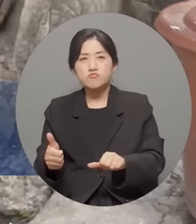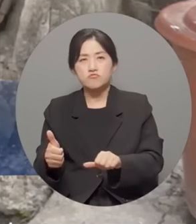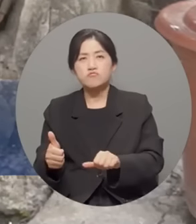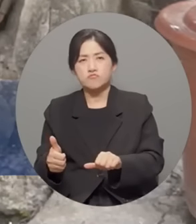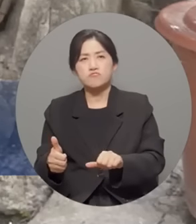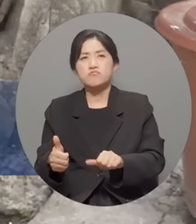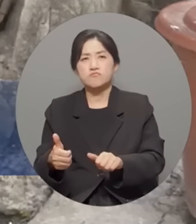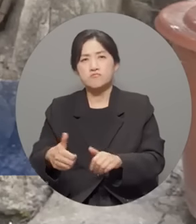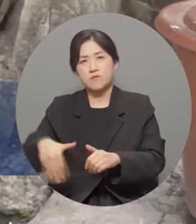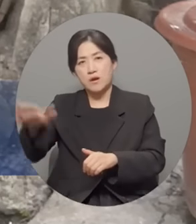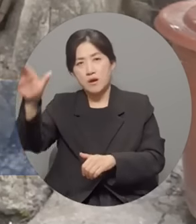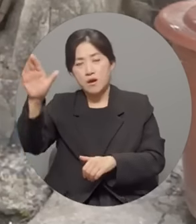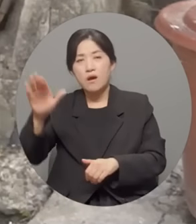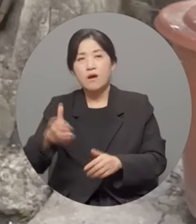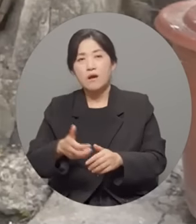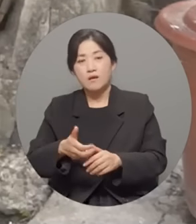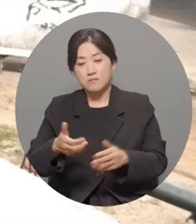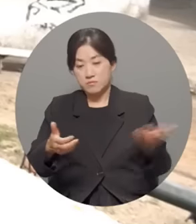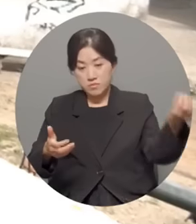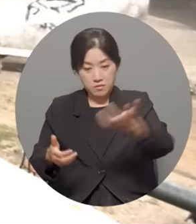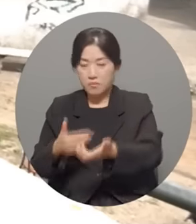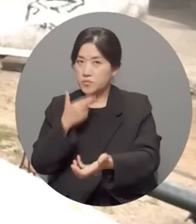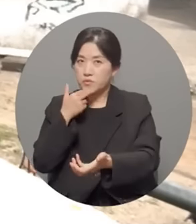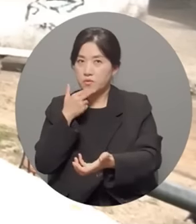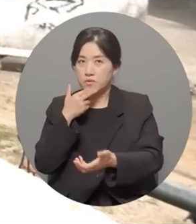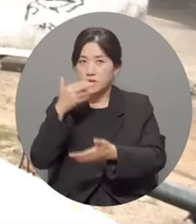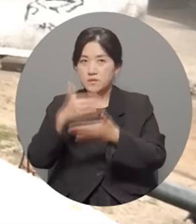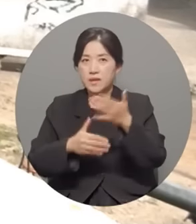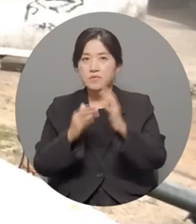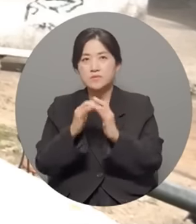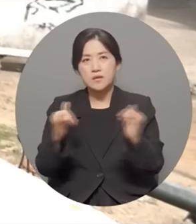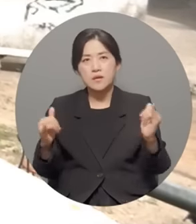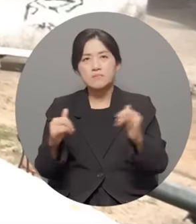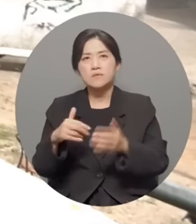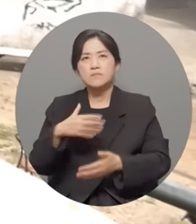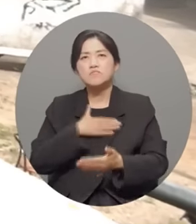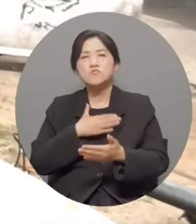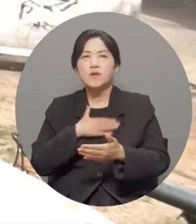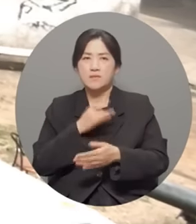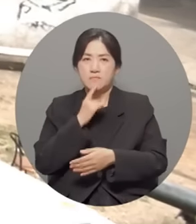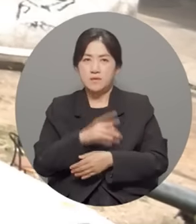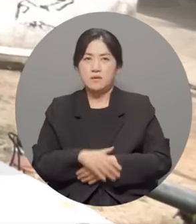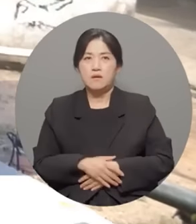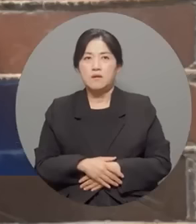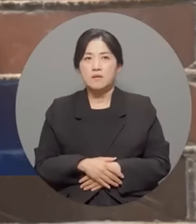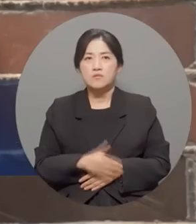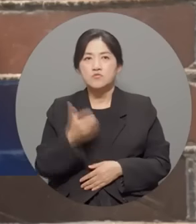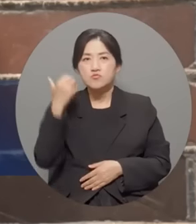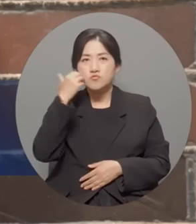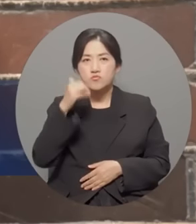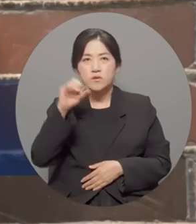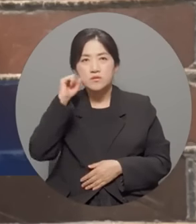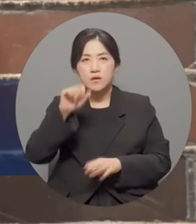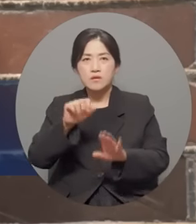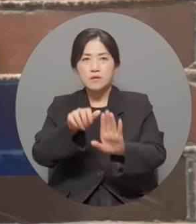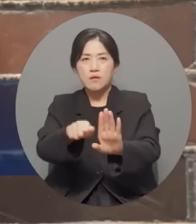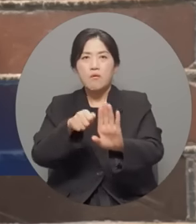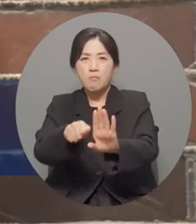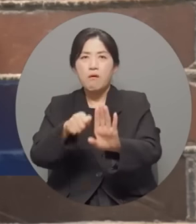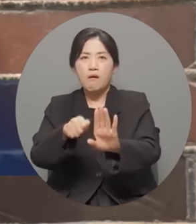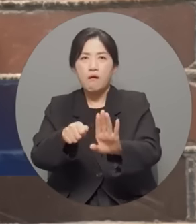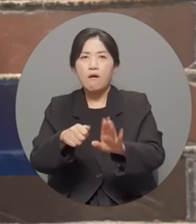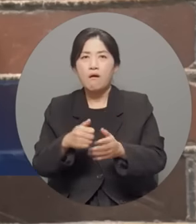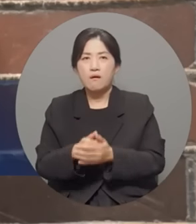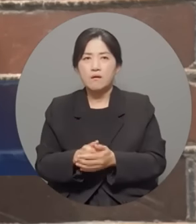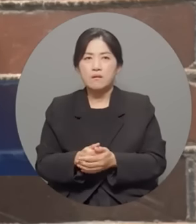근데 들어오는 사람은 없어. 남아있는 주민들은 불안을 호소합니다. 누가 막 문을 막 잡아다니 들어가.